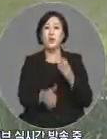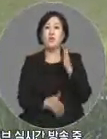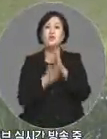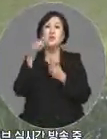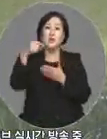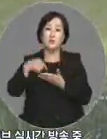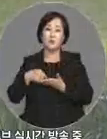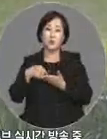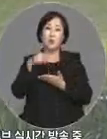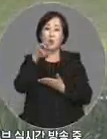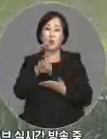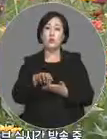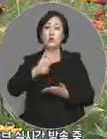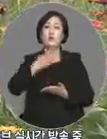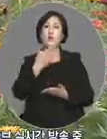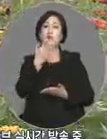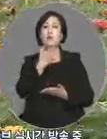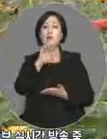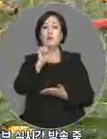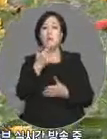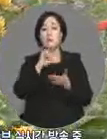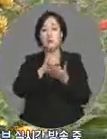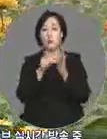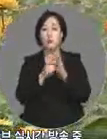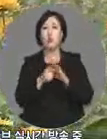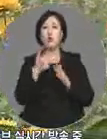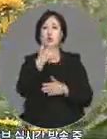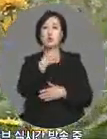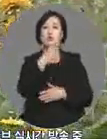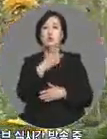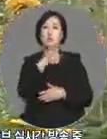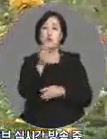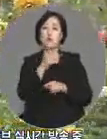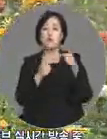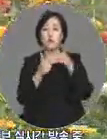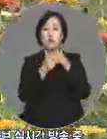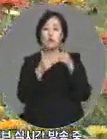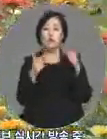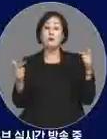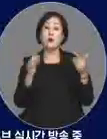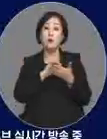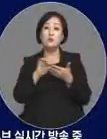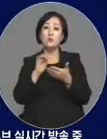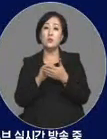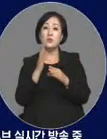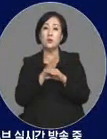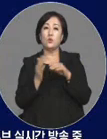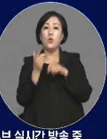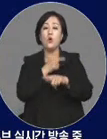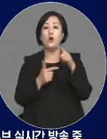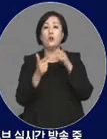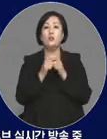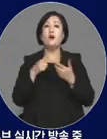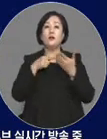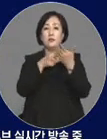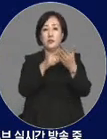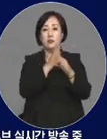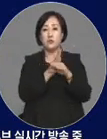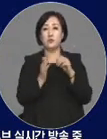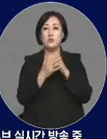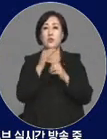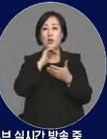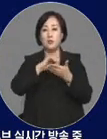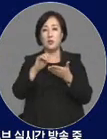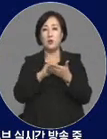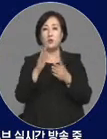민원도 480 여권으로 73% 증가했습니다 빈번하게 접수된 민원 키워드를 보면